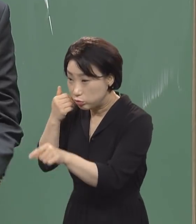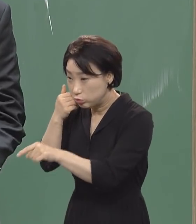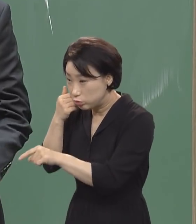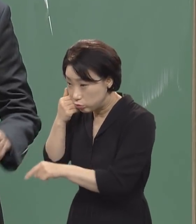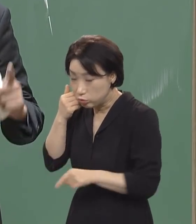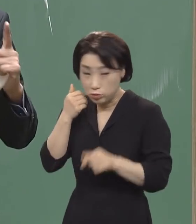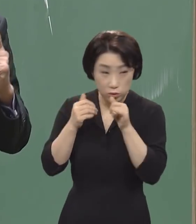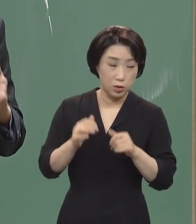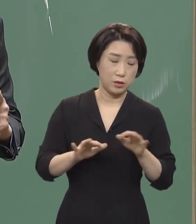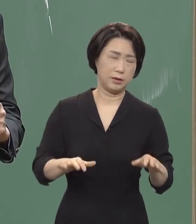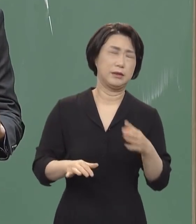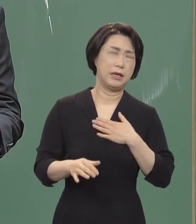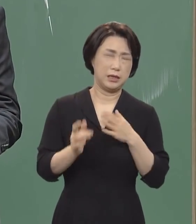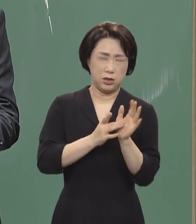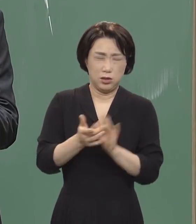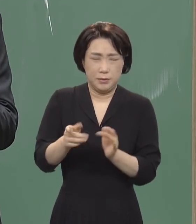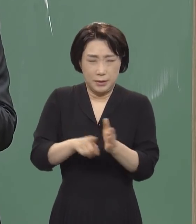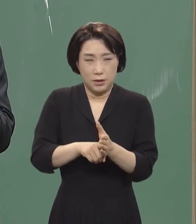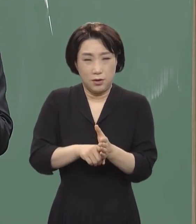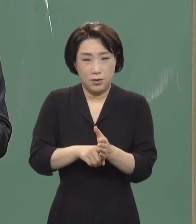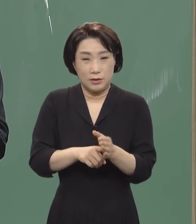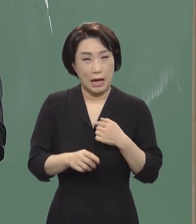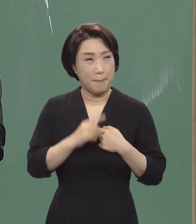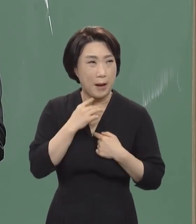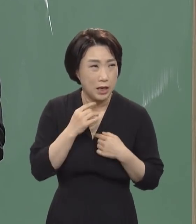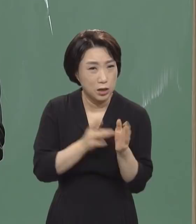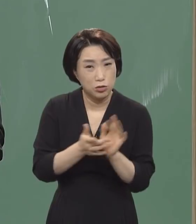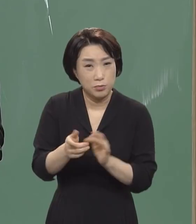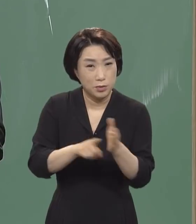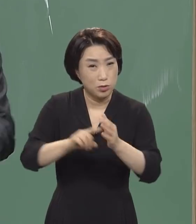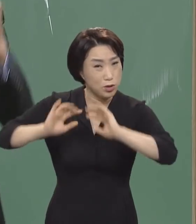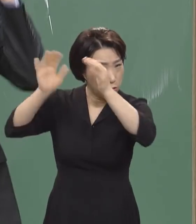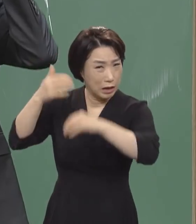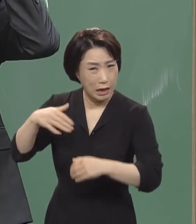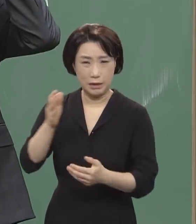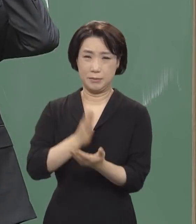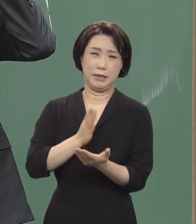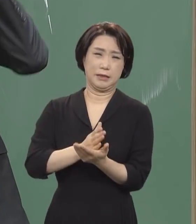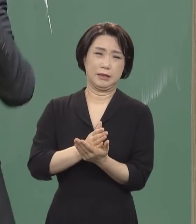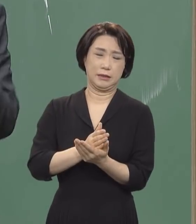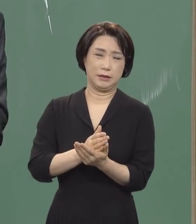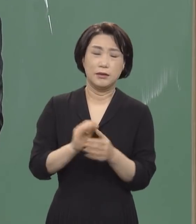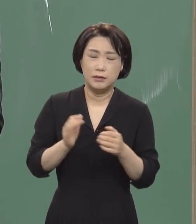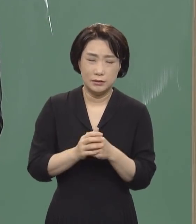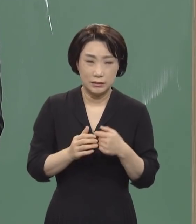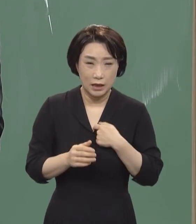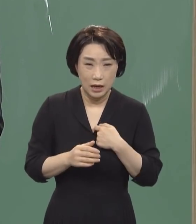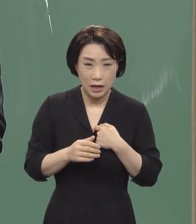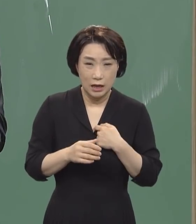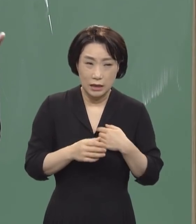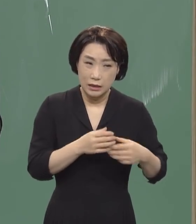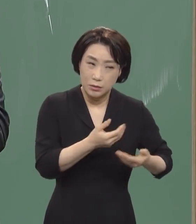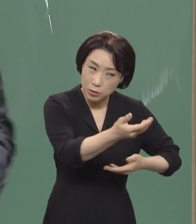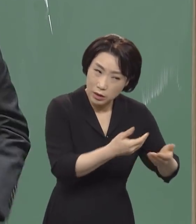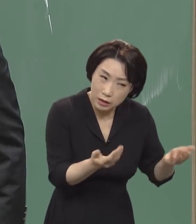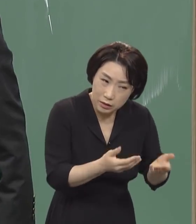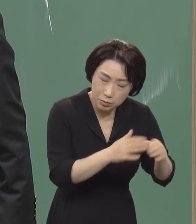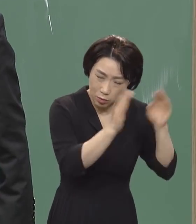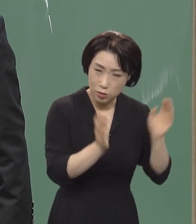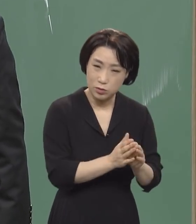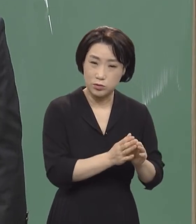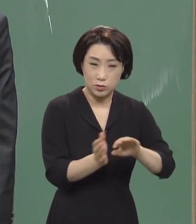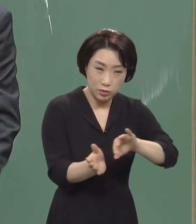가니 내가 예수 믿어 믿다만 예수 믿고 천국 갈 것이 아니라 내가 이 장사를 그만두고